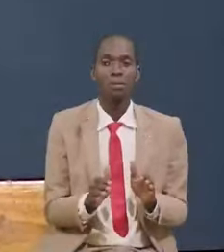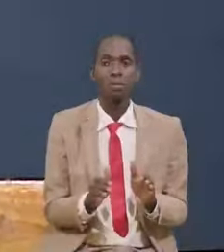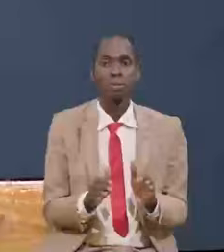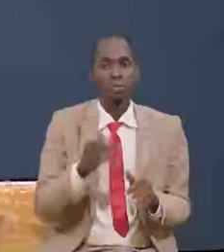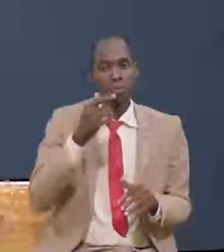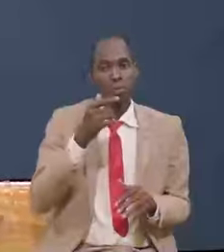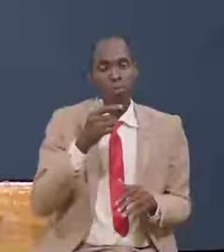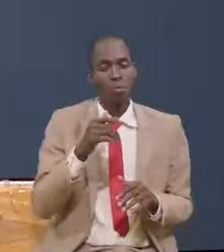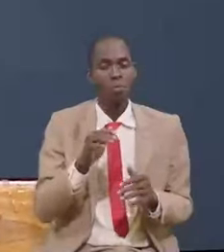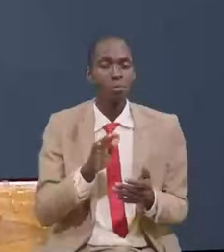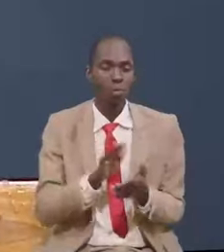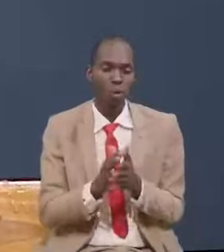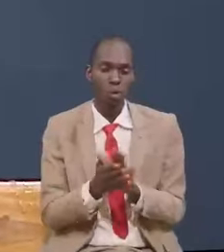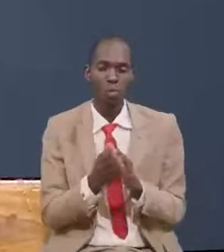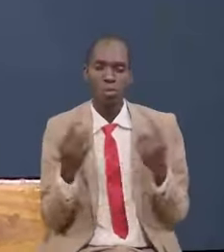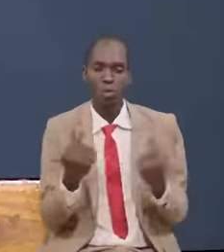Devenu pécheur.